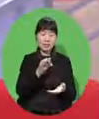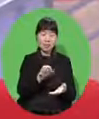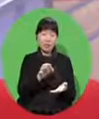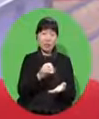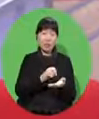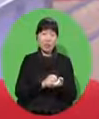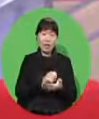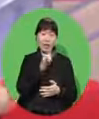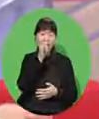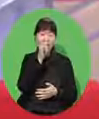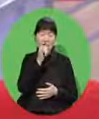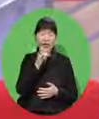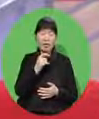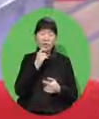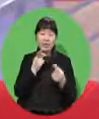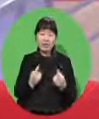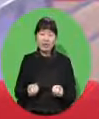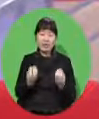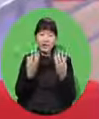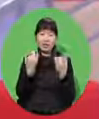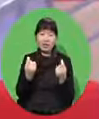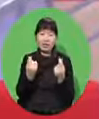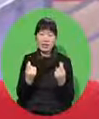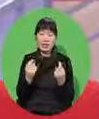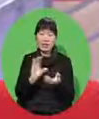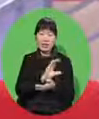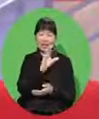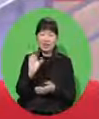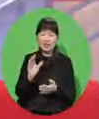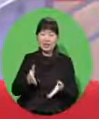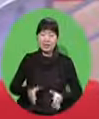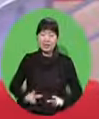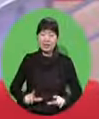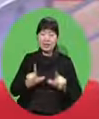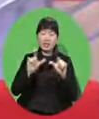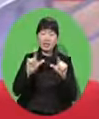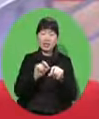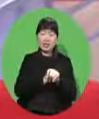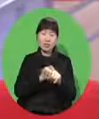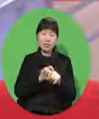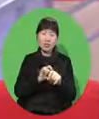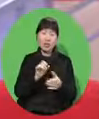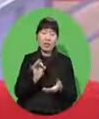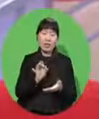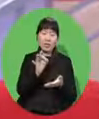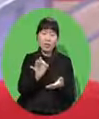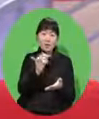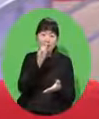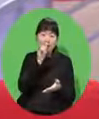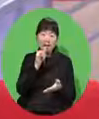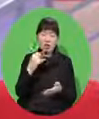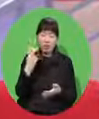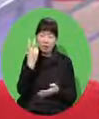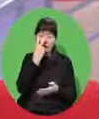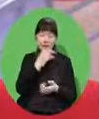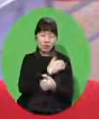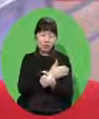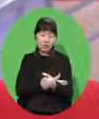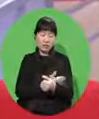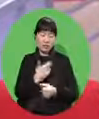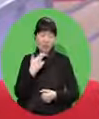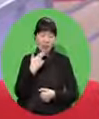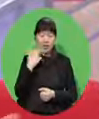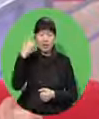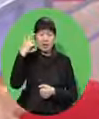받게 되잖아요. 네. 뭐 명절이라든가 아니면 크리스마스 생일날 네. 특별 용돈을 받으시면 우리 아이는 관리할 능력이